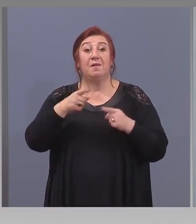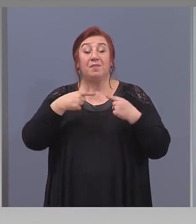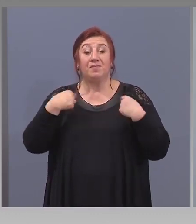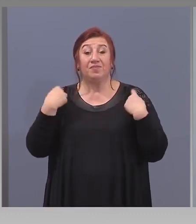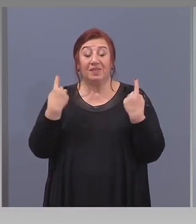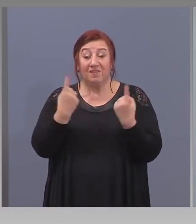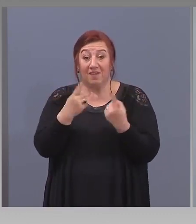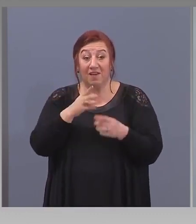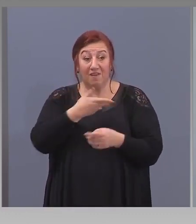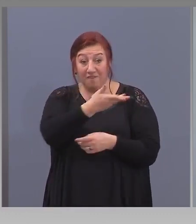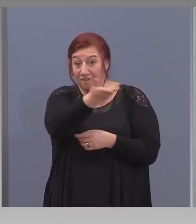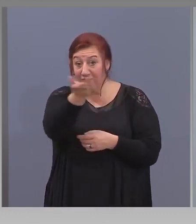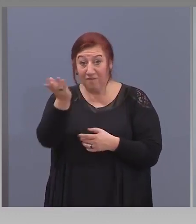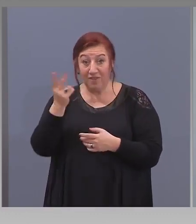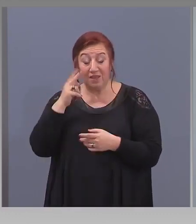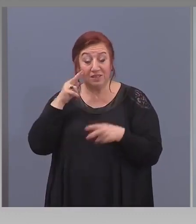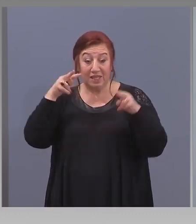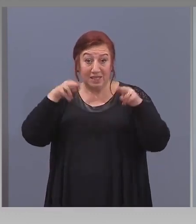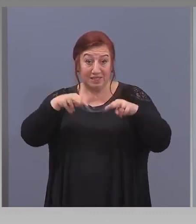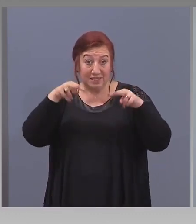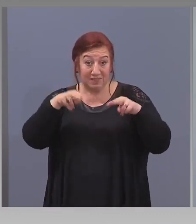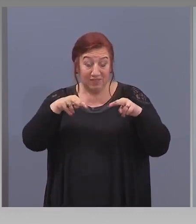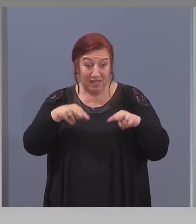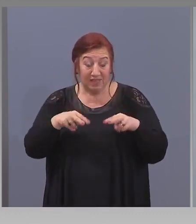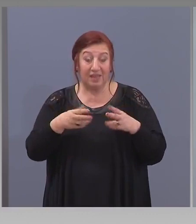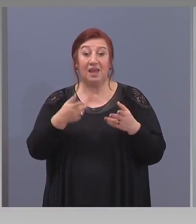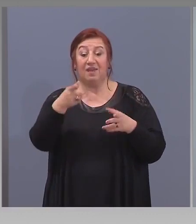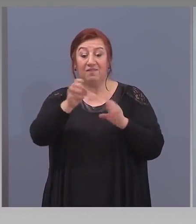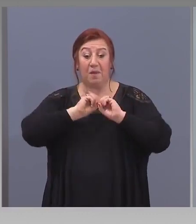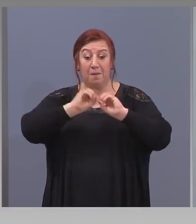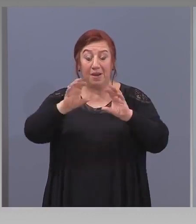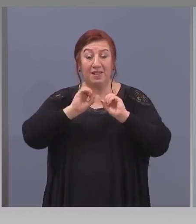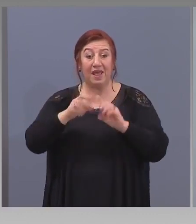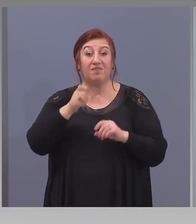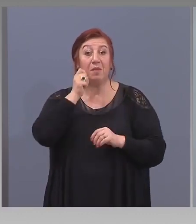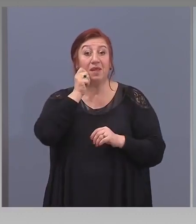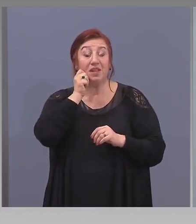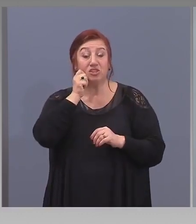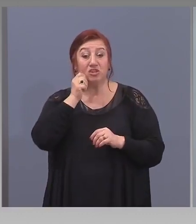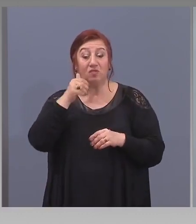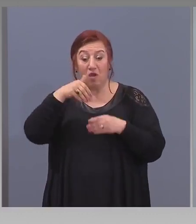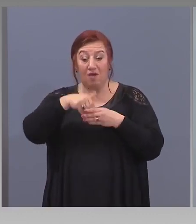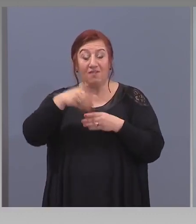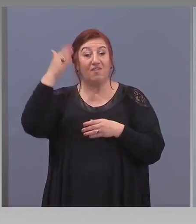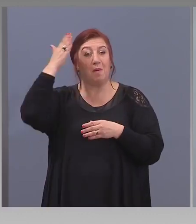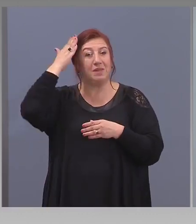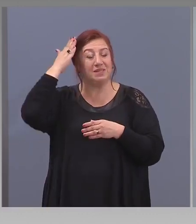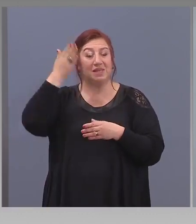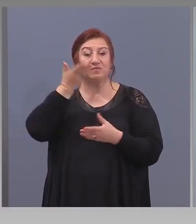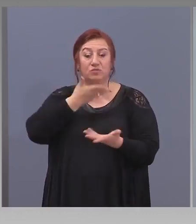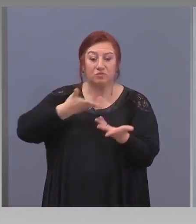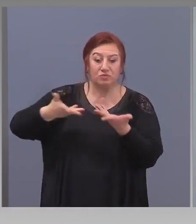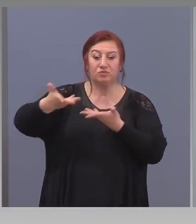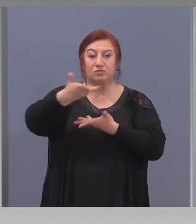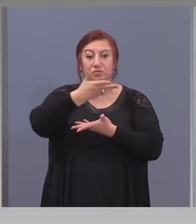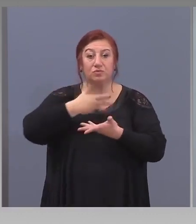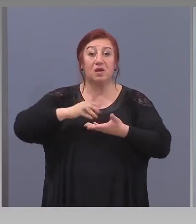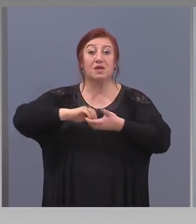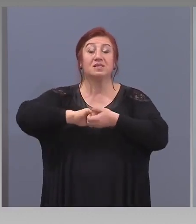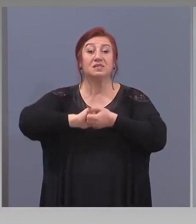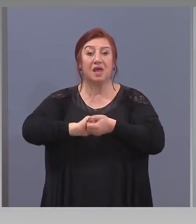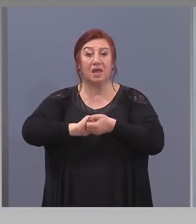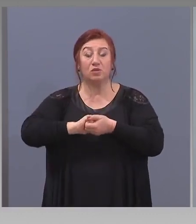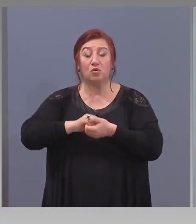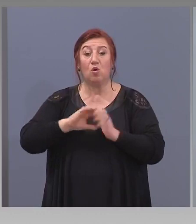бяхте свидетели с вашите медии, защото наживо го предавахме, в президентството ние говорихме заедно и всички